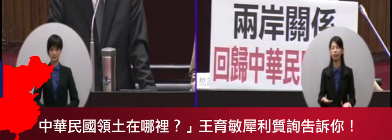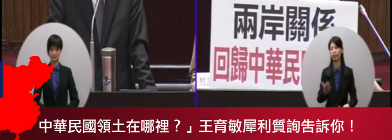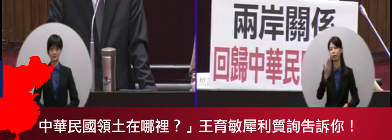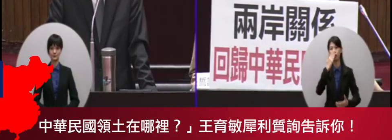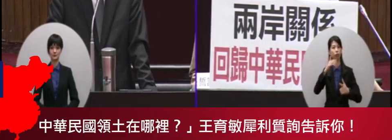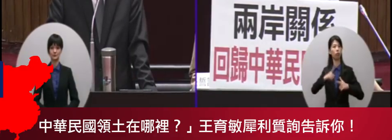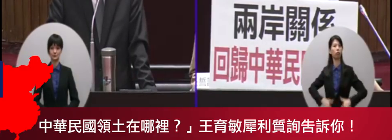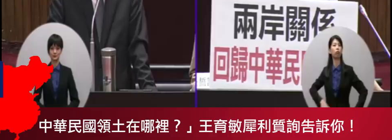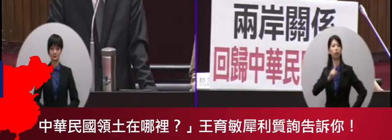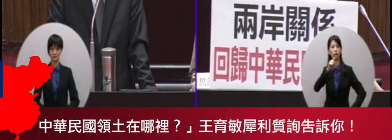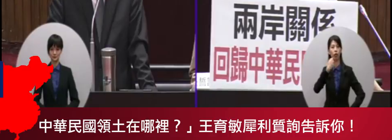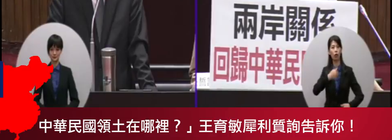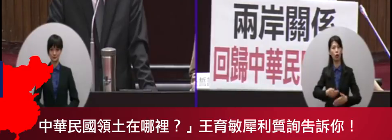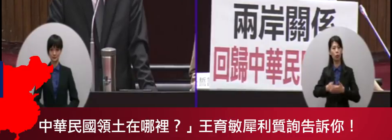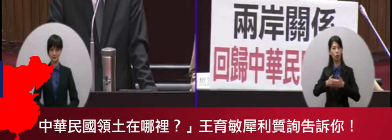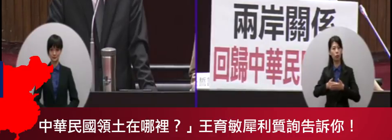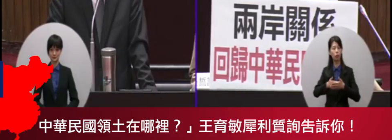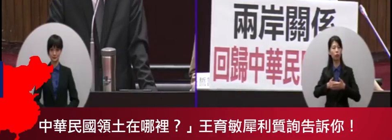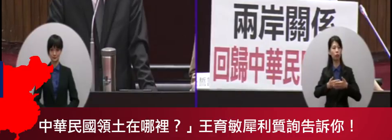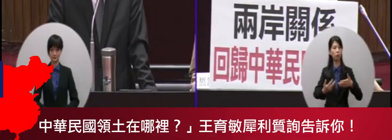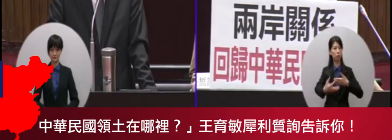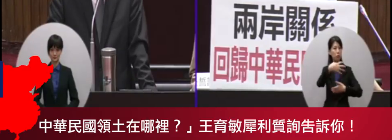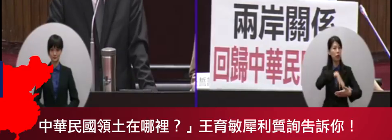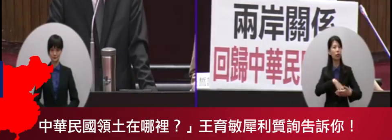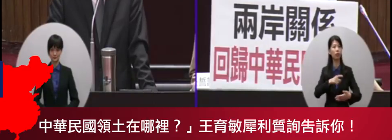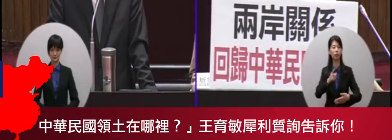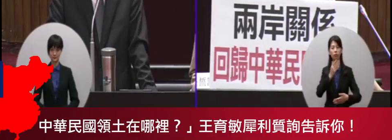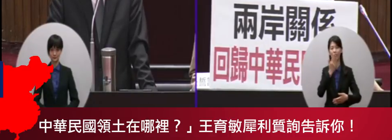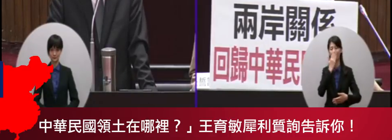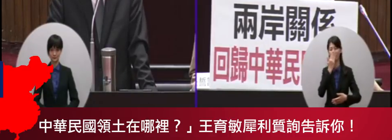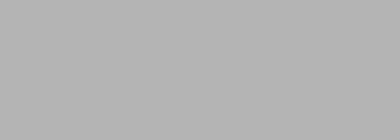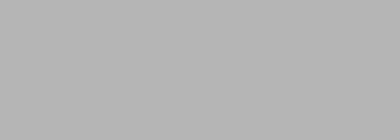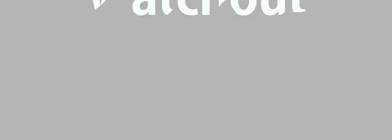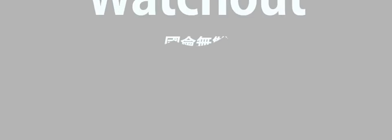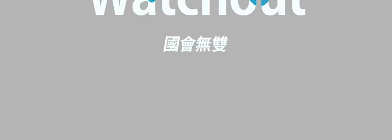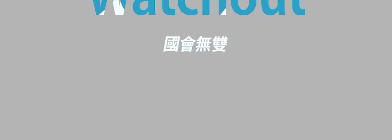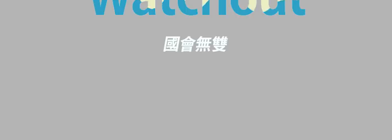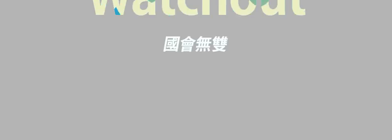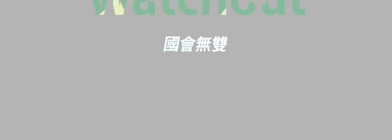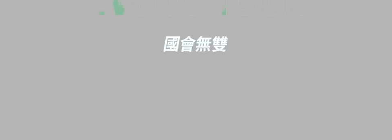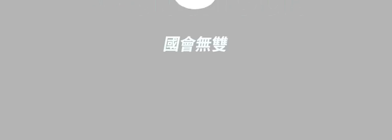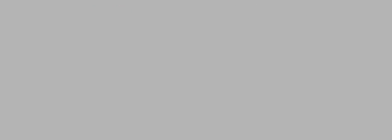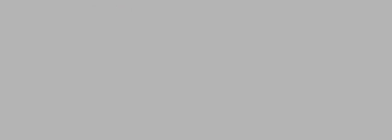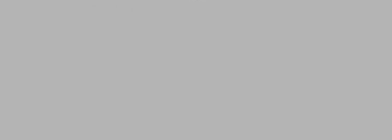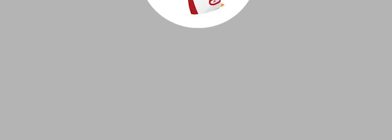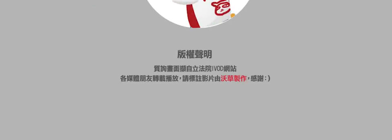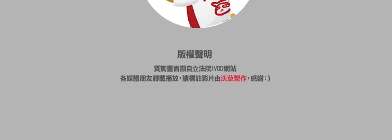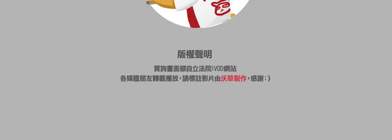光明的说出台澎金马加大陆为什么这么的回避哦。